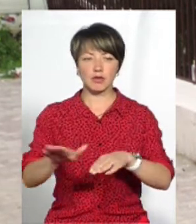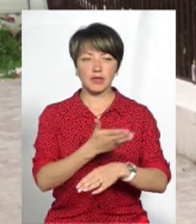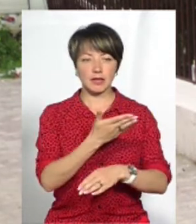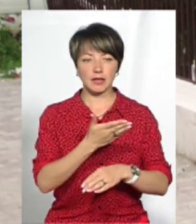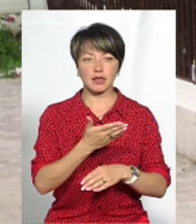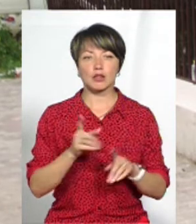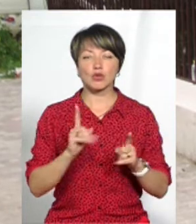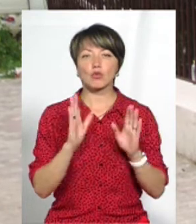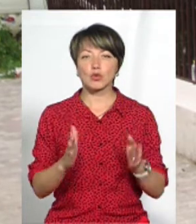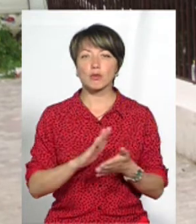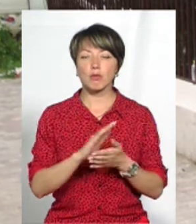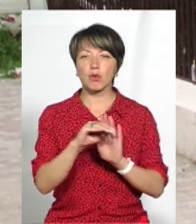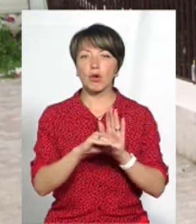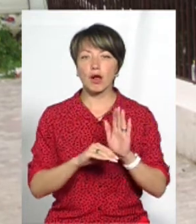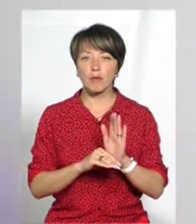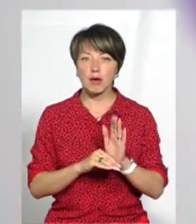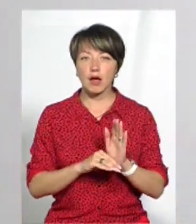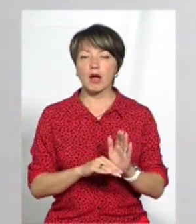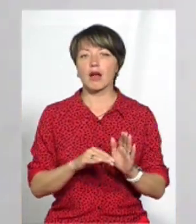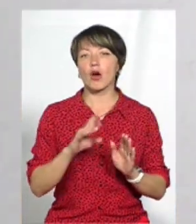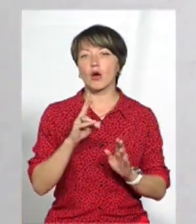програми «Громадянської позиції» будуть робити з кнопкодавами?